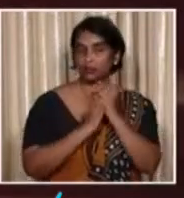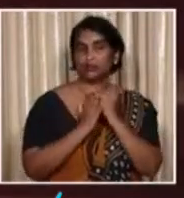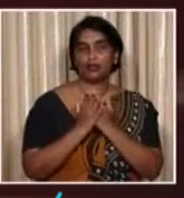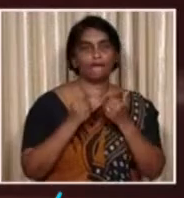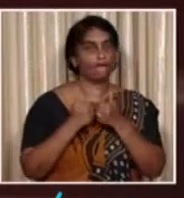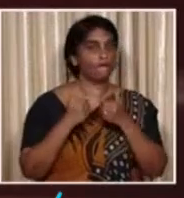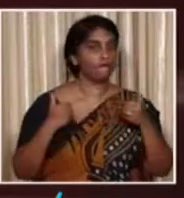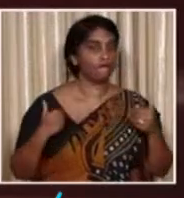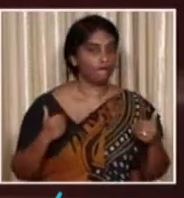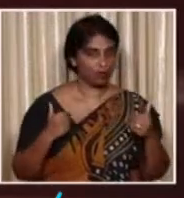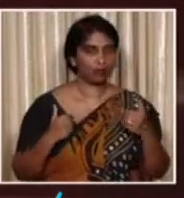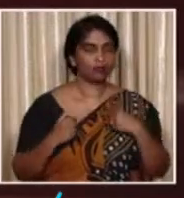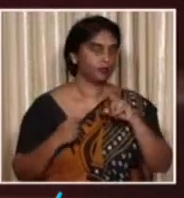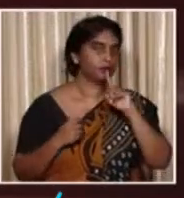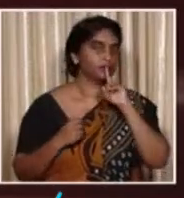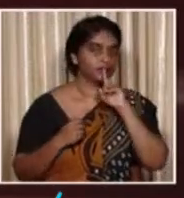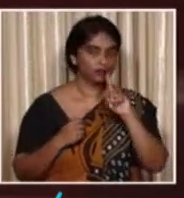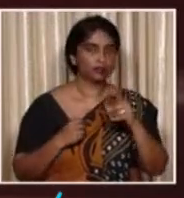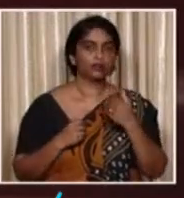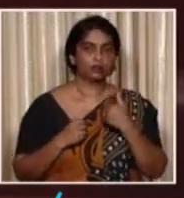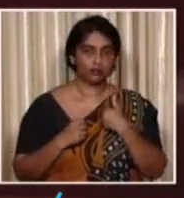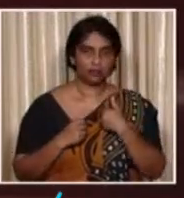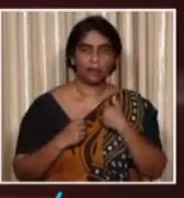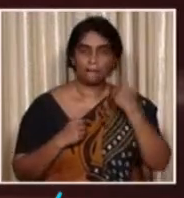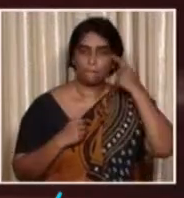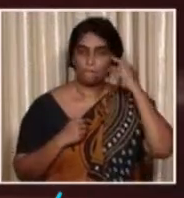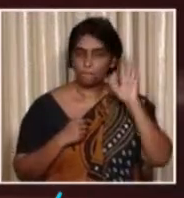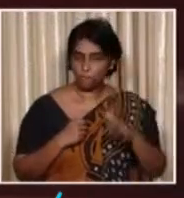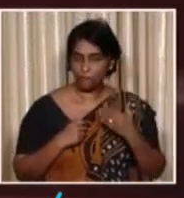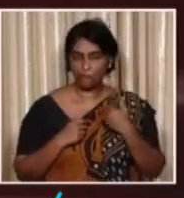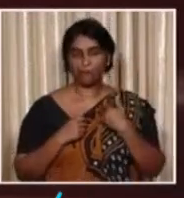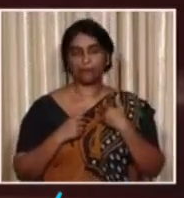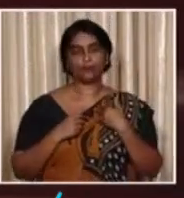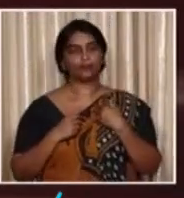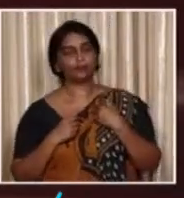වෙනම පැහැදිලි ලෙස ඉදිරිපත් කිරීමට මම බලාපොරොත්තු වෙනවා.